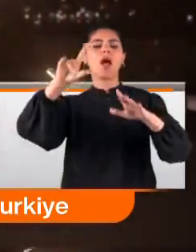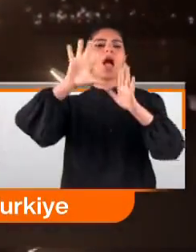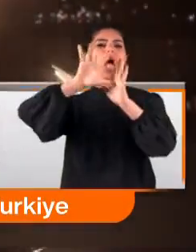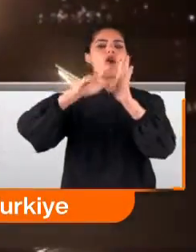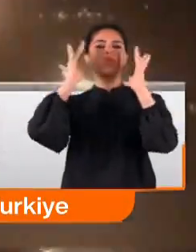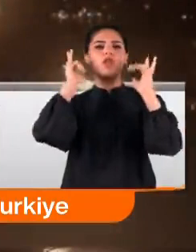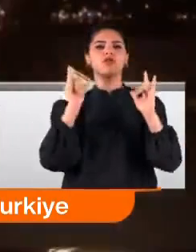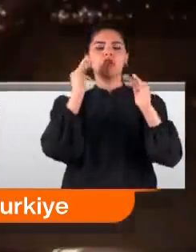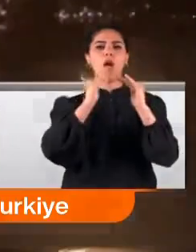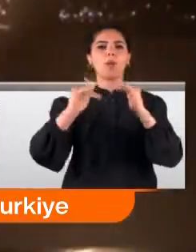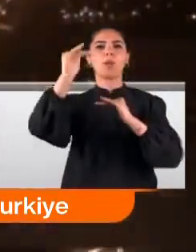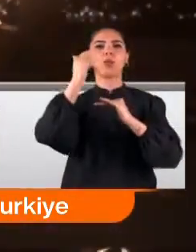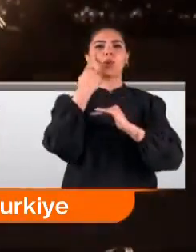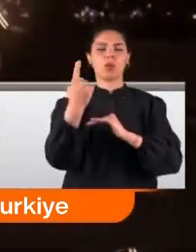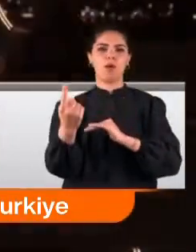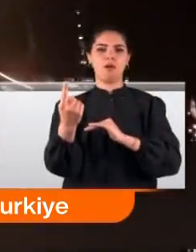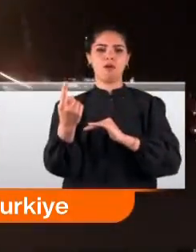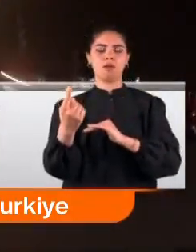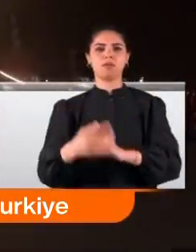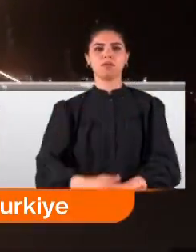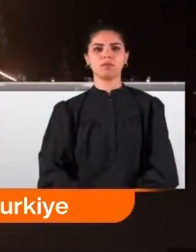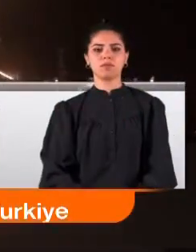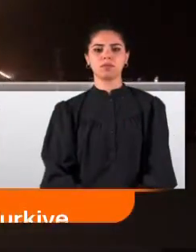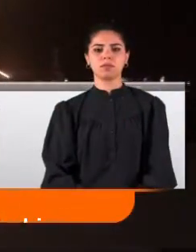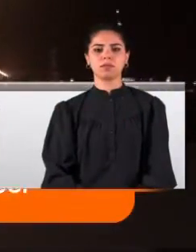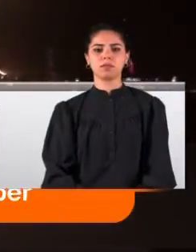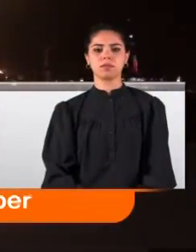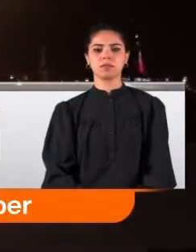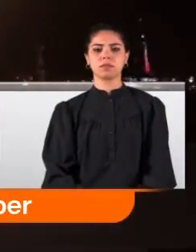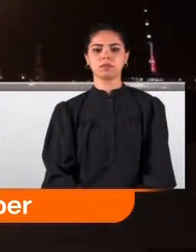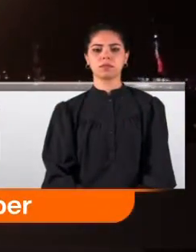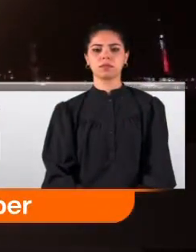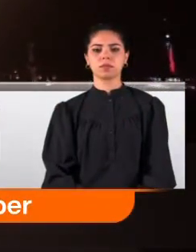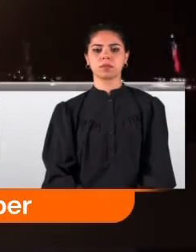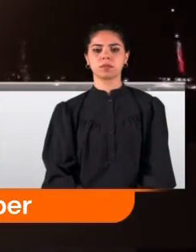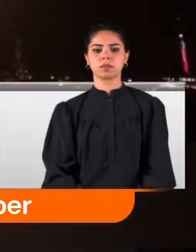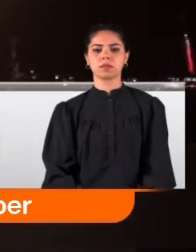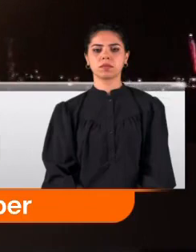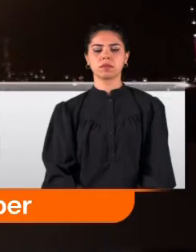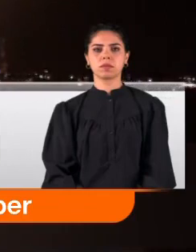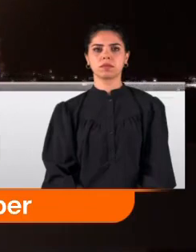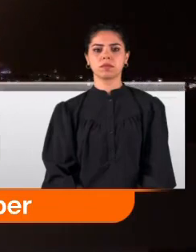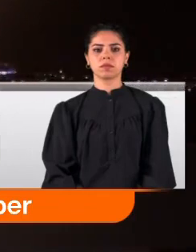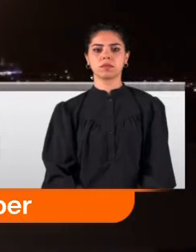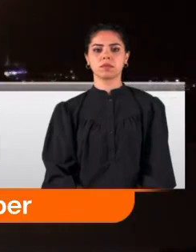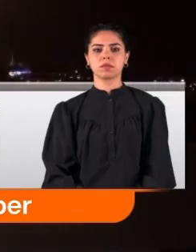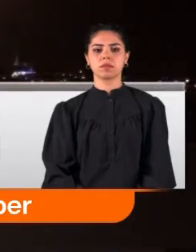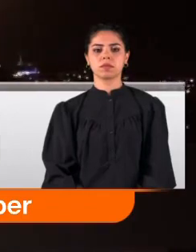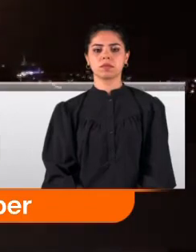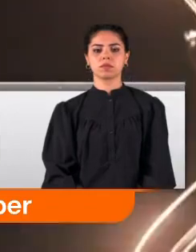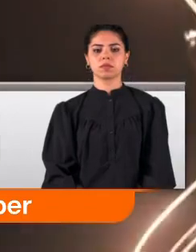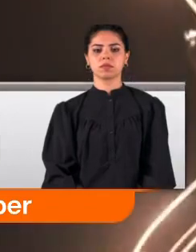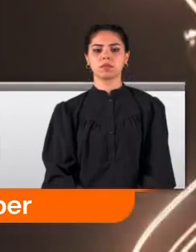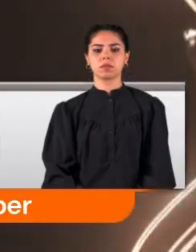Dünyanın kalbi Ayasofya'da ezan susmayacak, İstanbul ebediyen Fatih'in adıyla